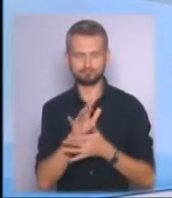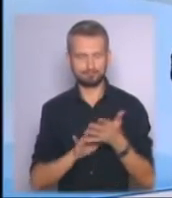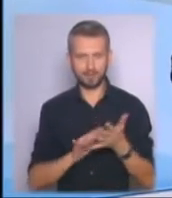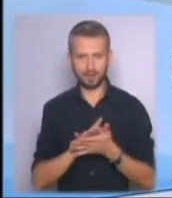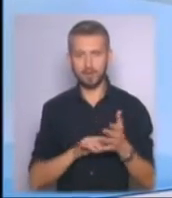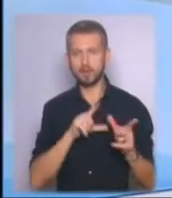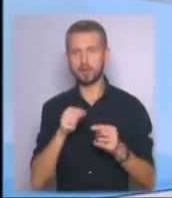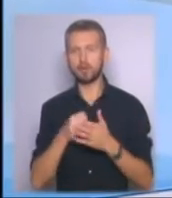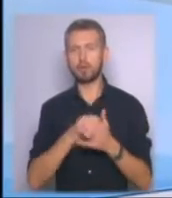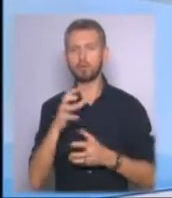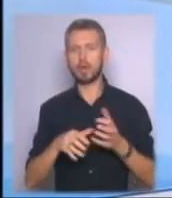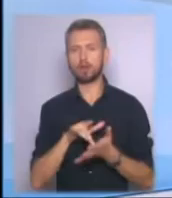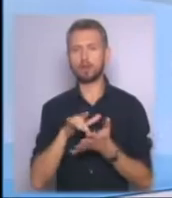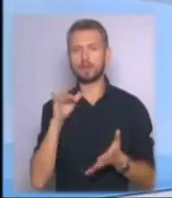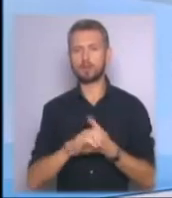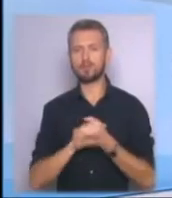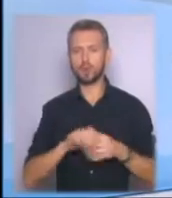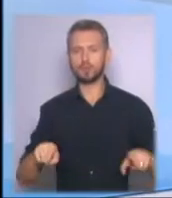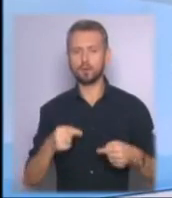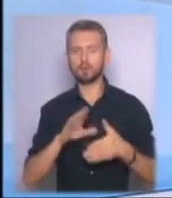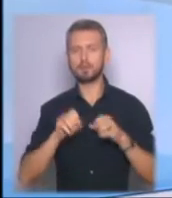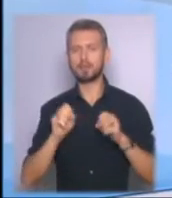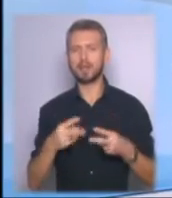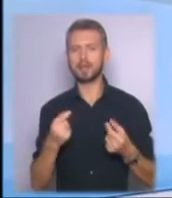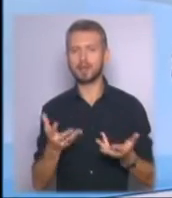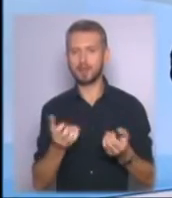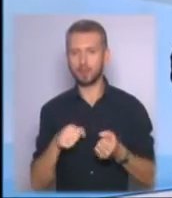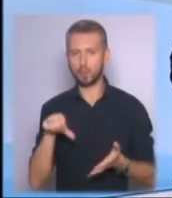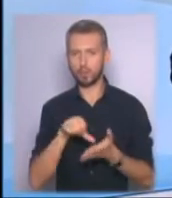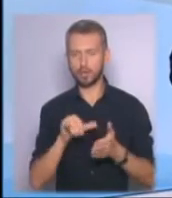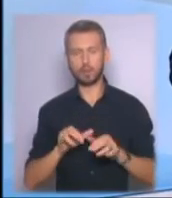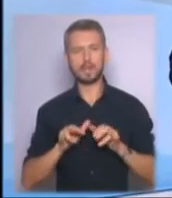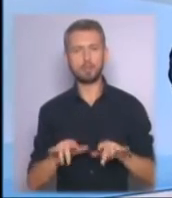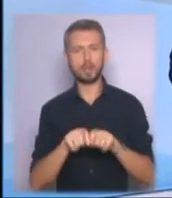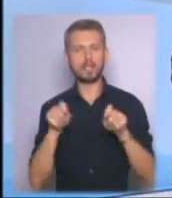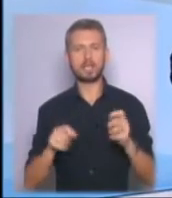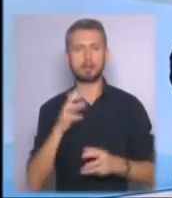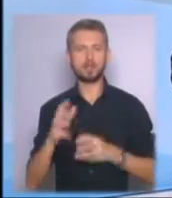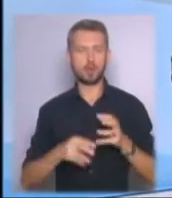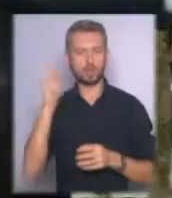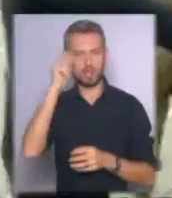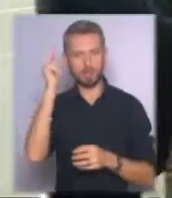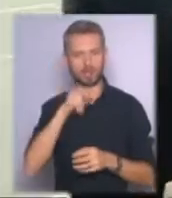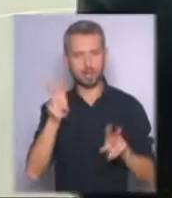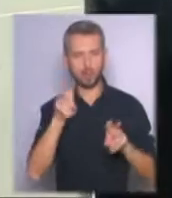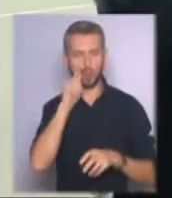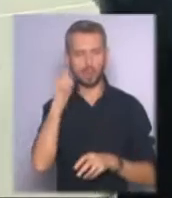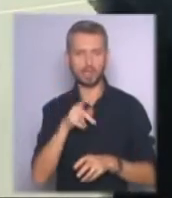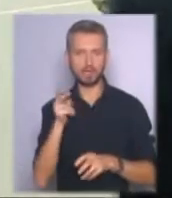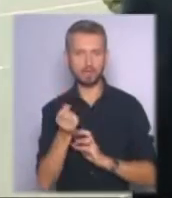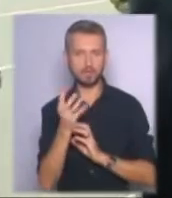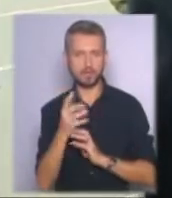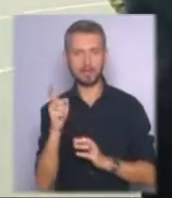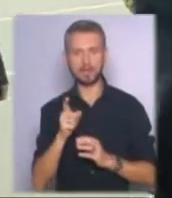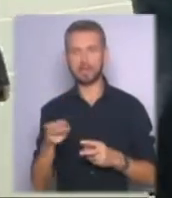вирушили до міжнародного центру миротворчості та безпеки, де взяли участь у церемонії відкриття міжнародних навчань «Україна-2015» з